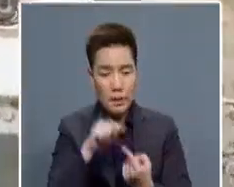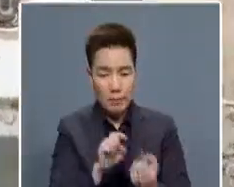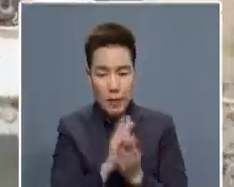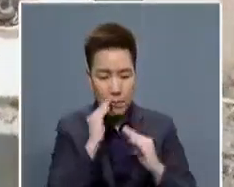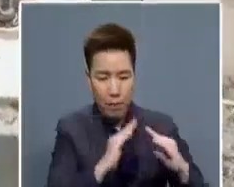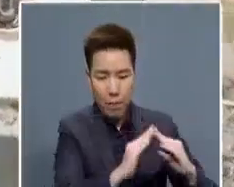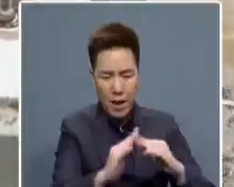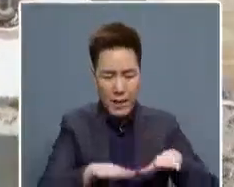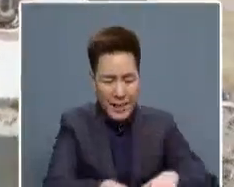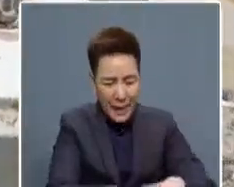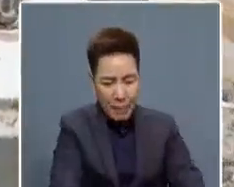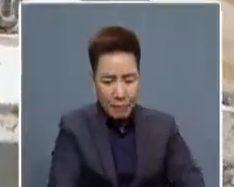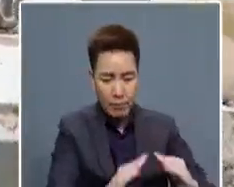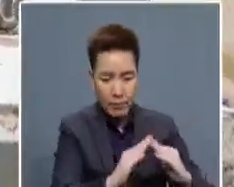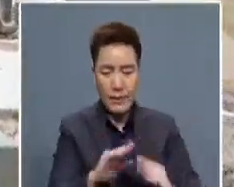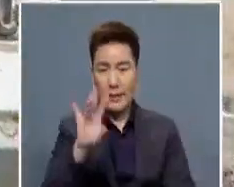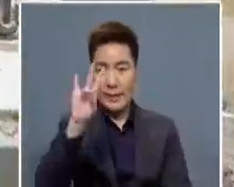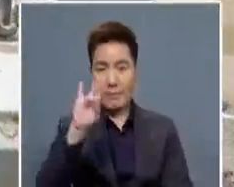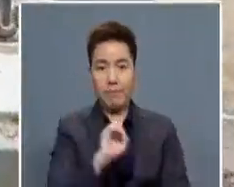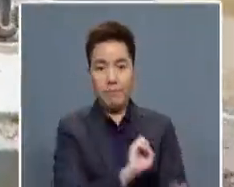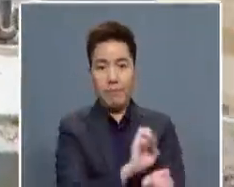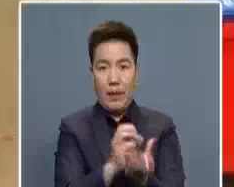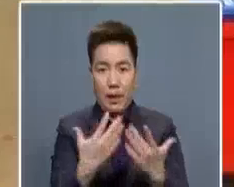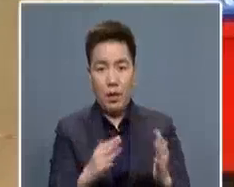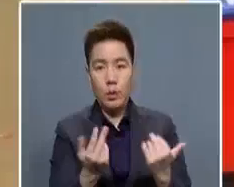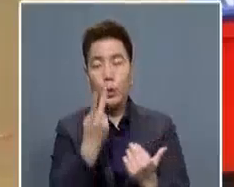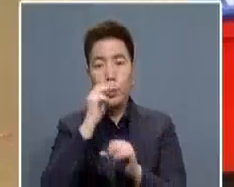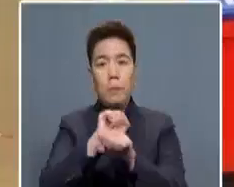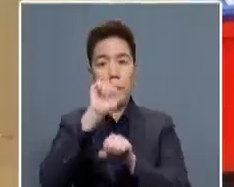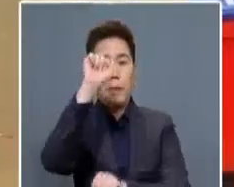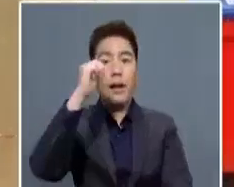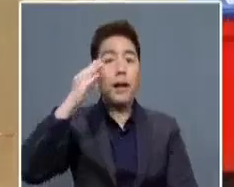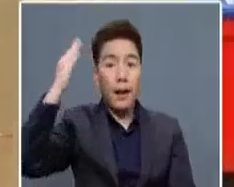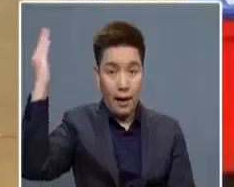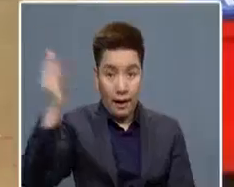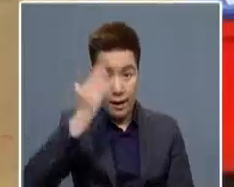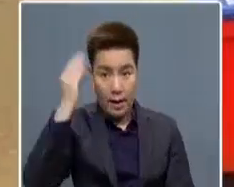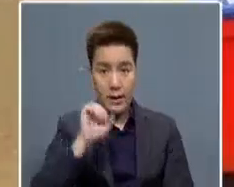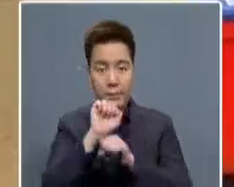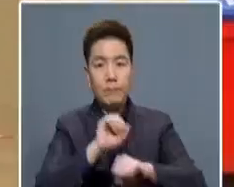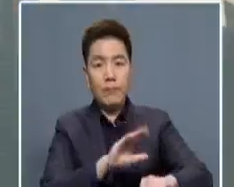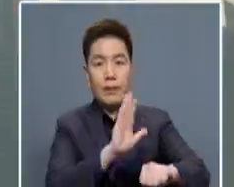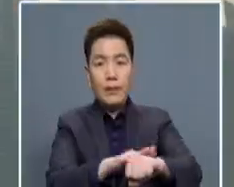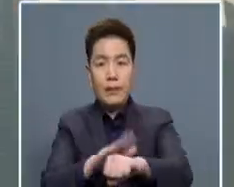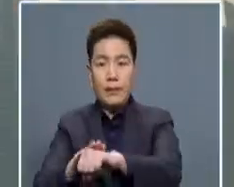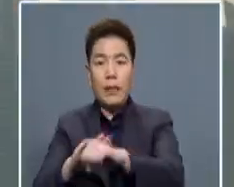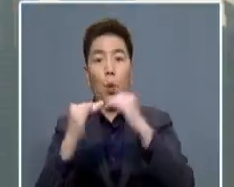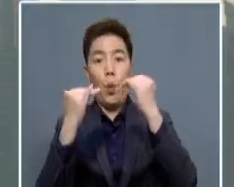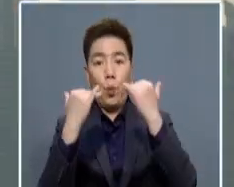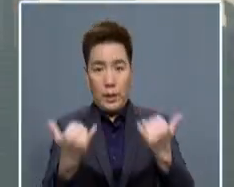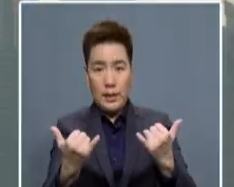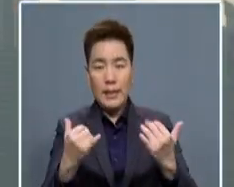ของชุมชนที่อยู่ที่ต่ำไปแล้ว 7หลังนะครับมาดูประกาศของกรมอุตุนิยมวิทยากันหน่อยเตือนว่าวันนี้